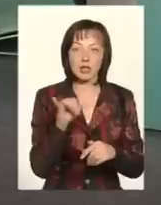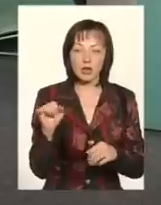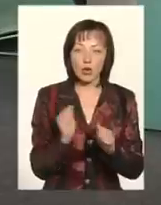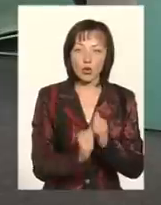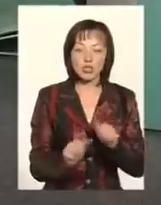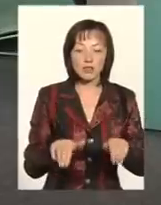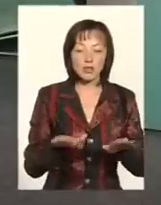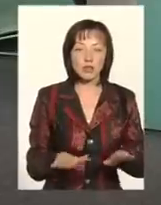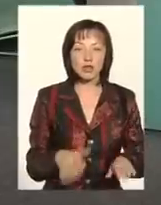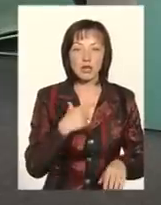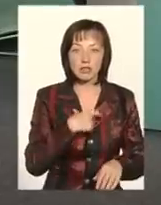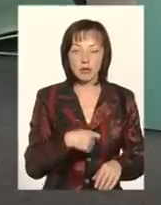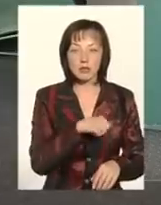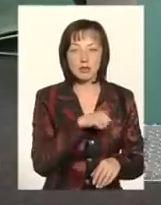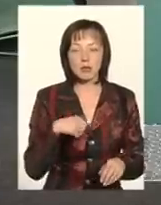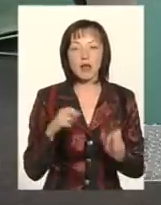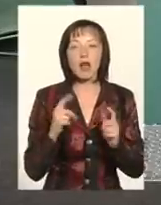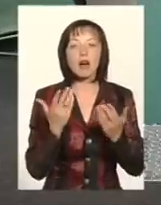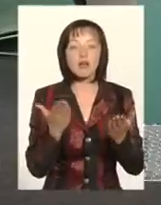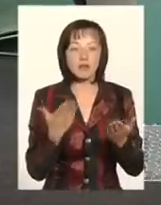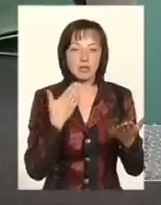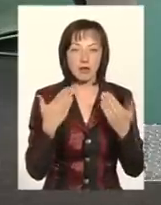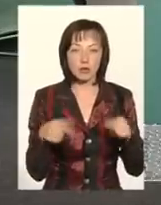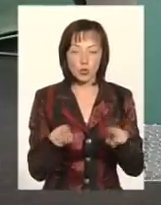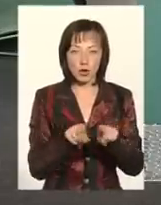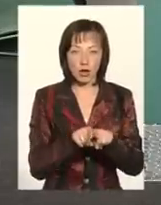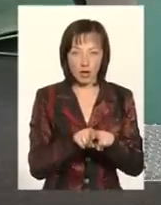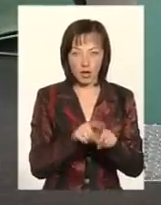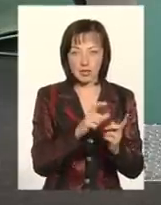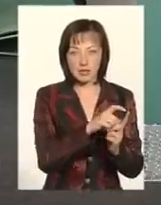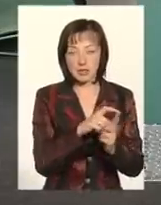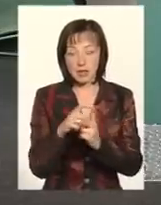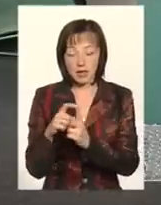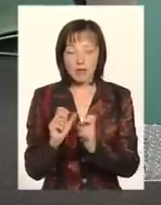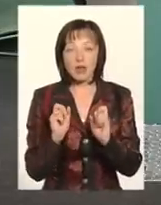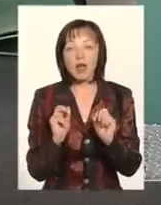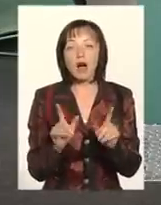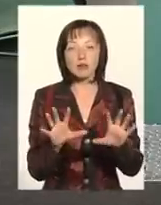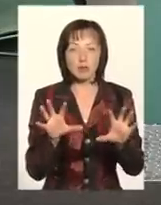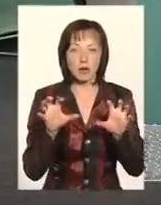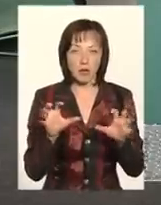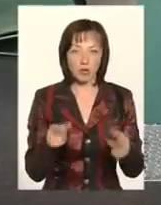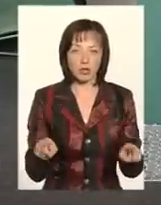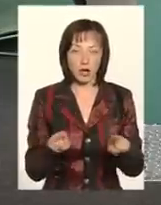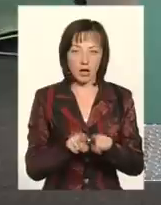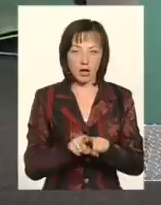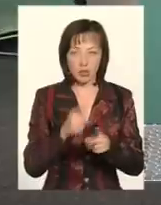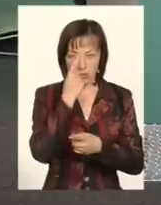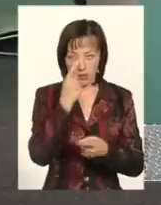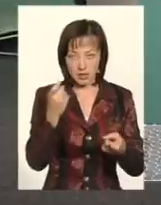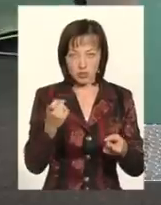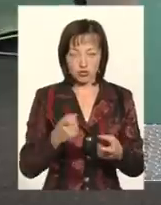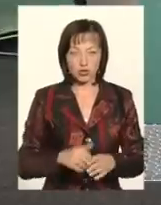кожен вирішує для себе сам Як ви ставитесь до таких Тез і як сприймаєте о такі